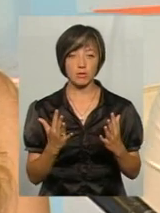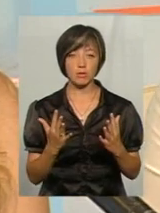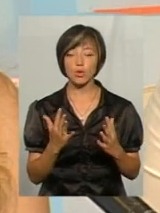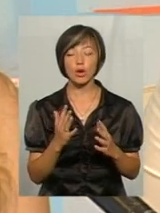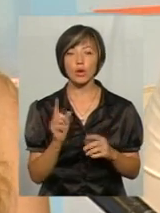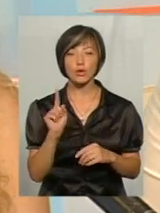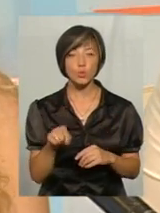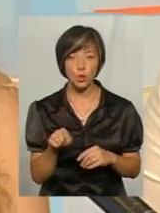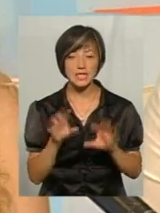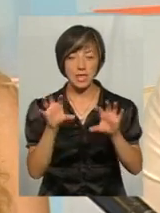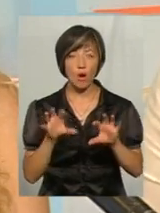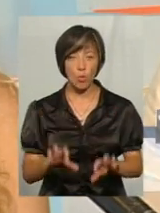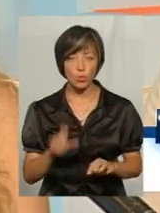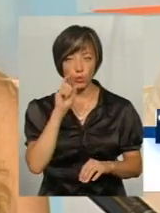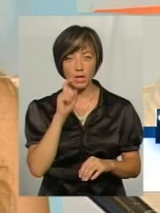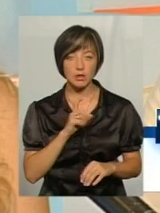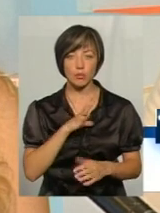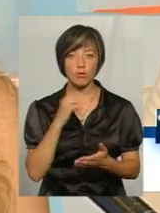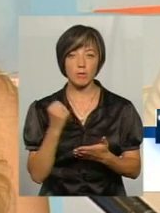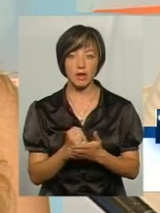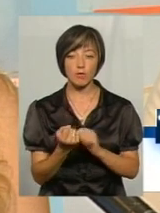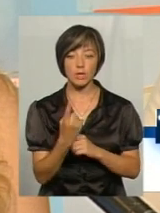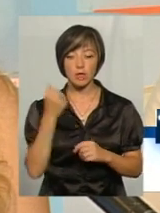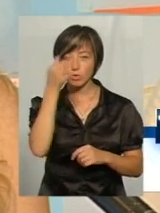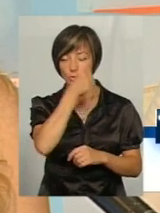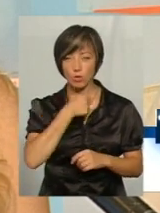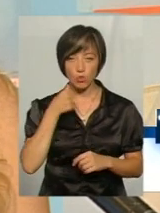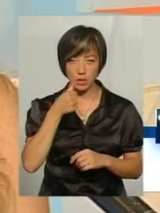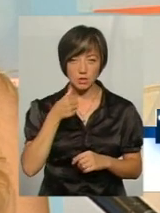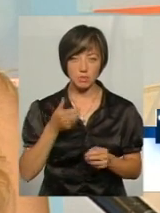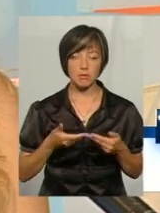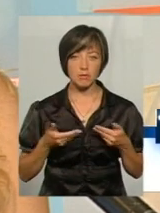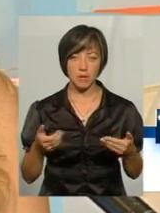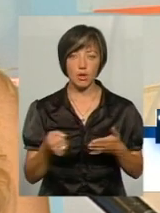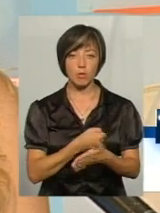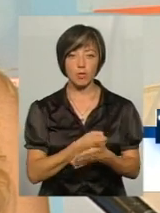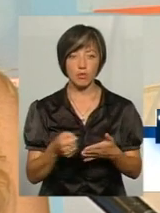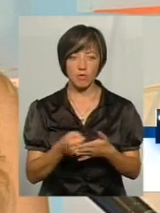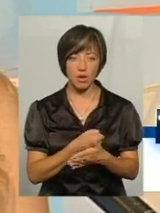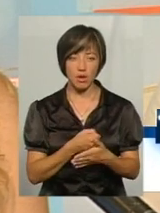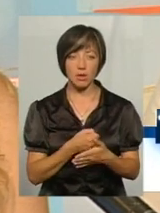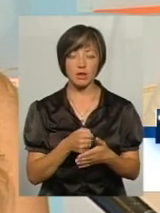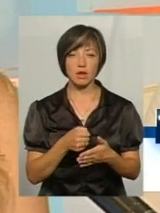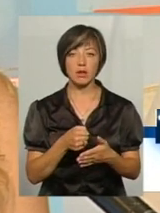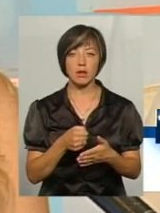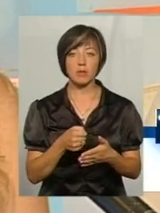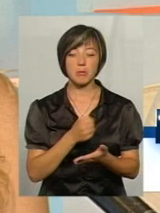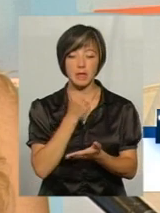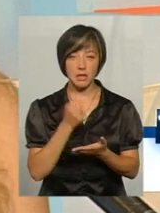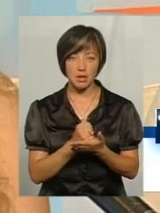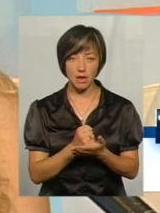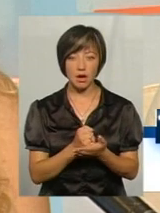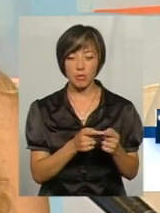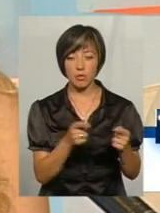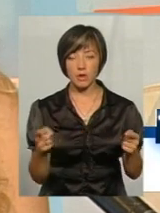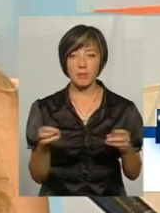той закон України, який був прийнятий в 2011 році, ми лобіювали або адвокатували його прийняття протягом